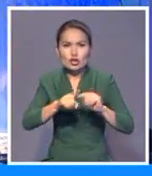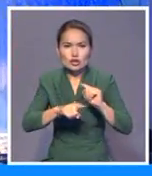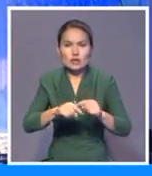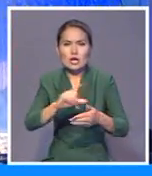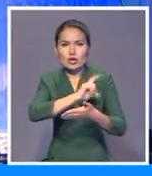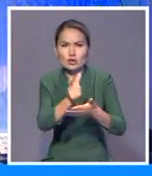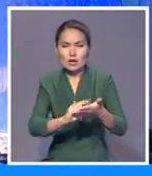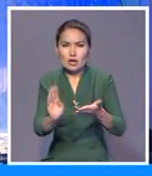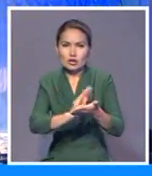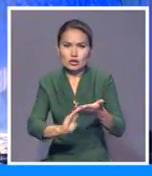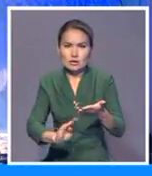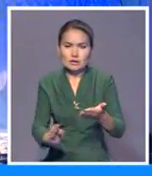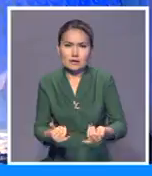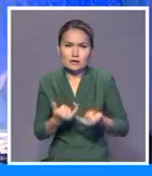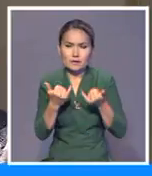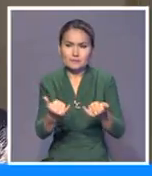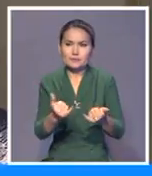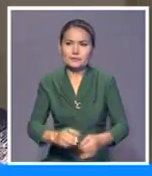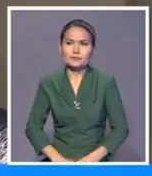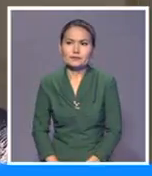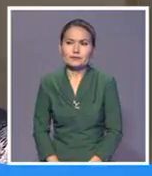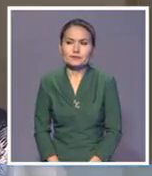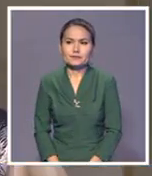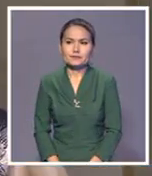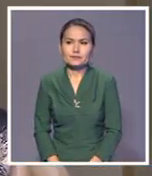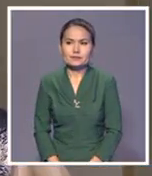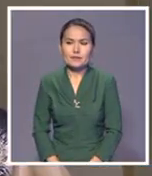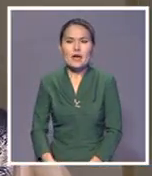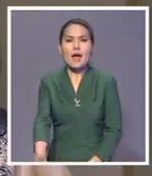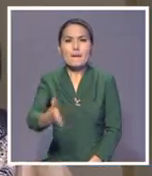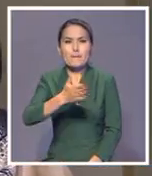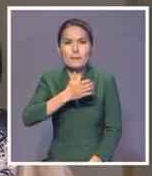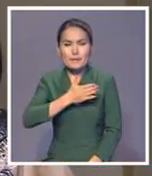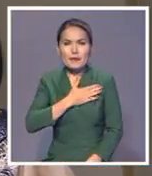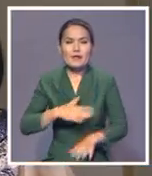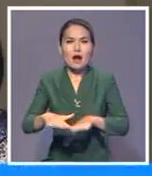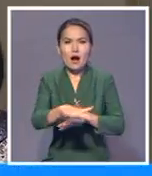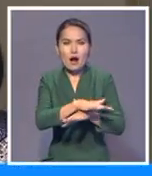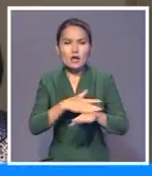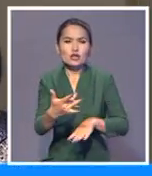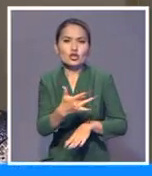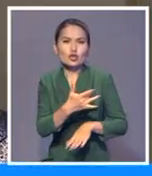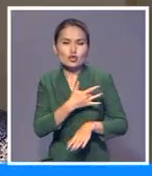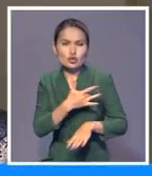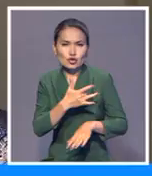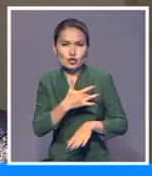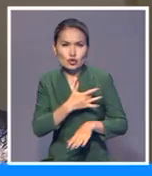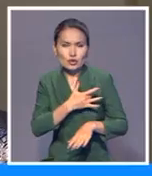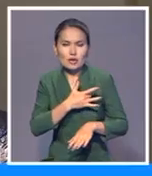дені осы тақырыпқа арналған дейді ол. Мен негізінен біздің халықтың ішкі жан дүниесіндегі жатқан азаттыққа деген